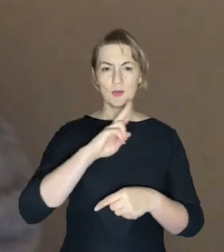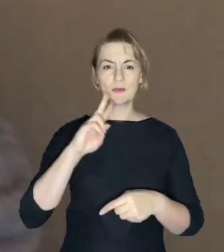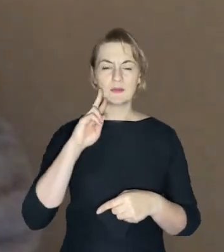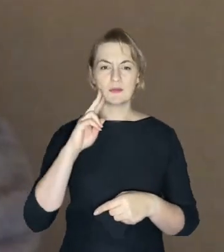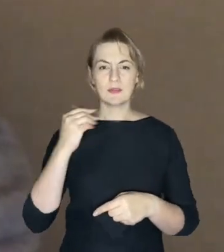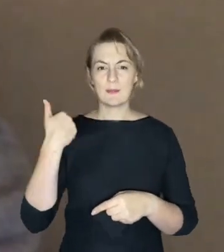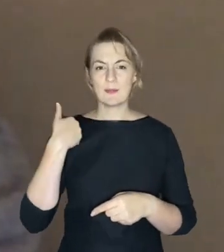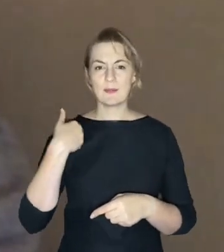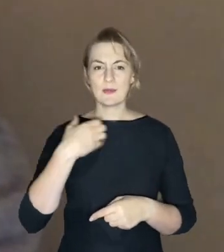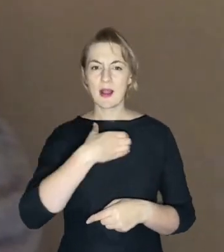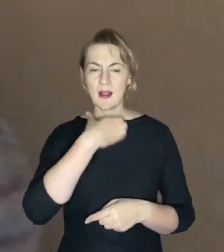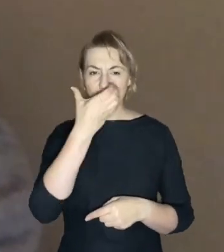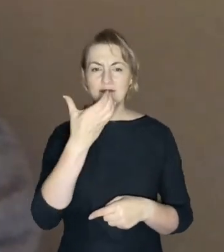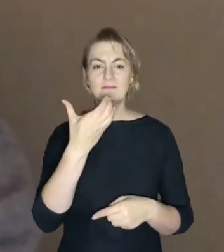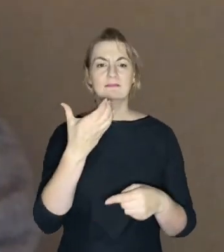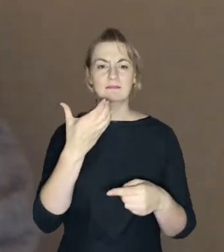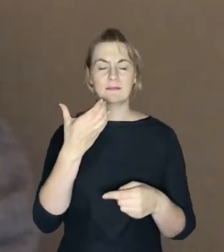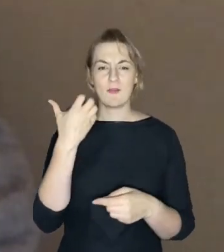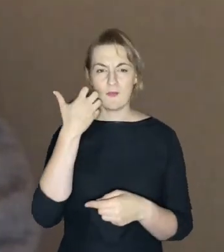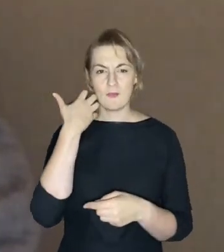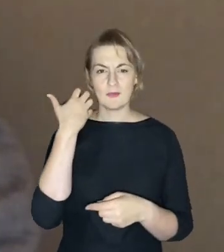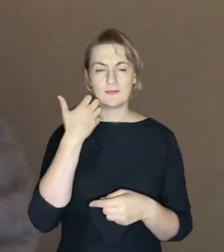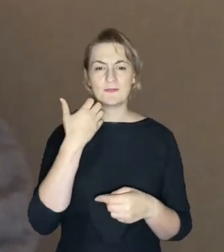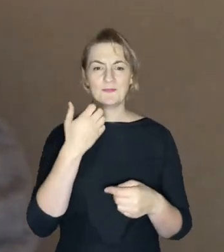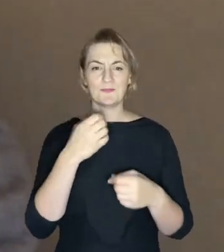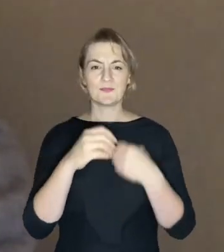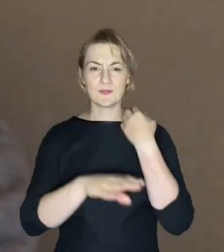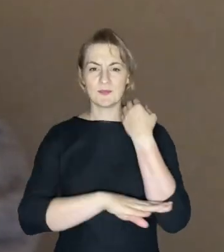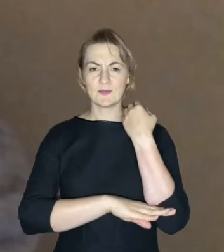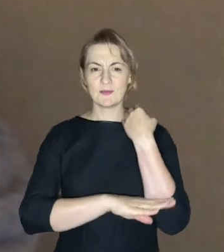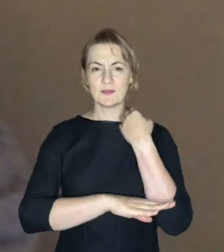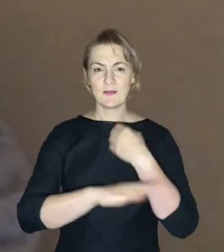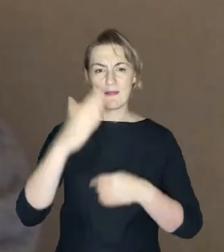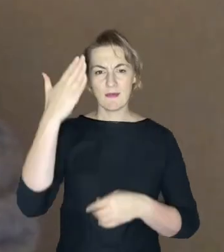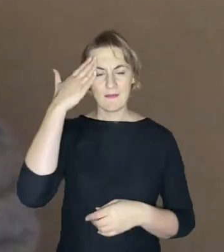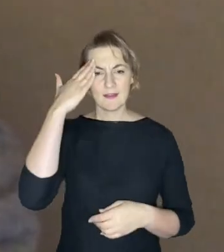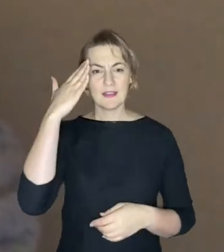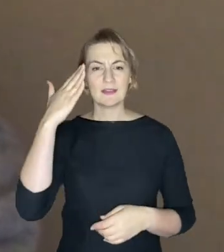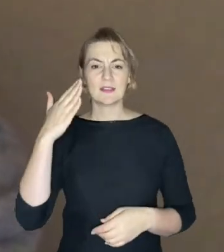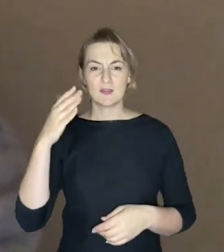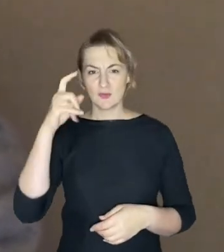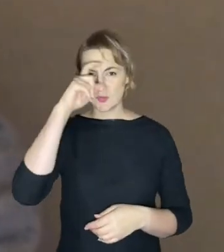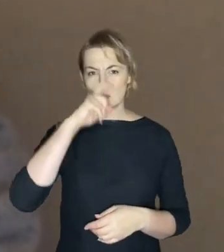zjedli jabłko z drzewa wiadomości złego i dobrego.